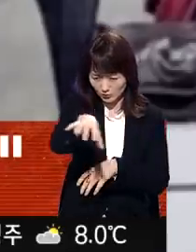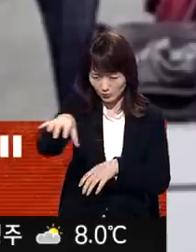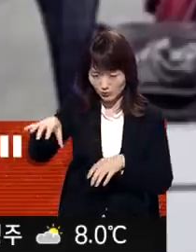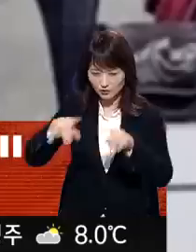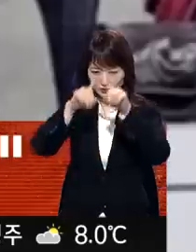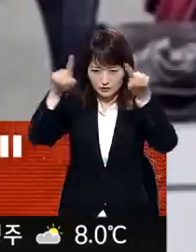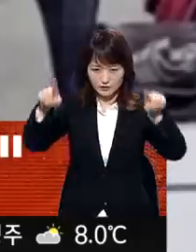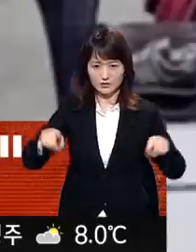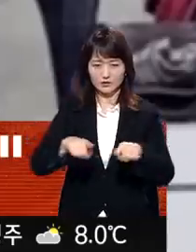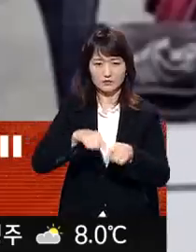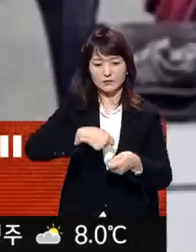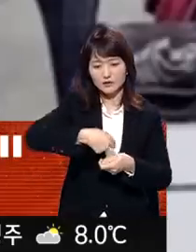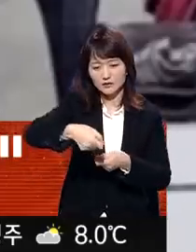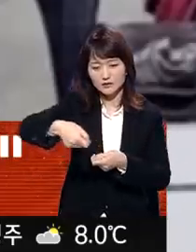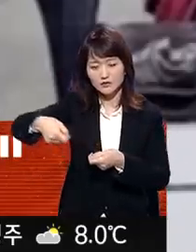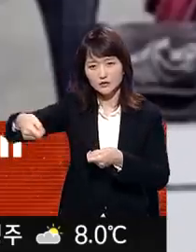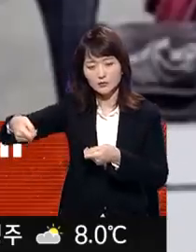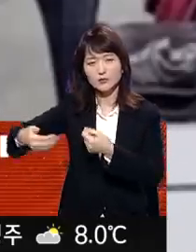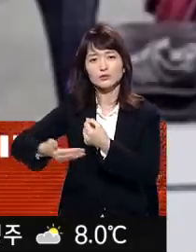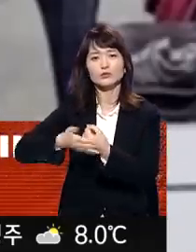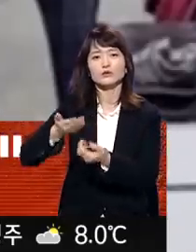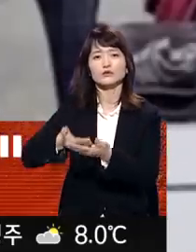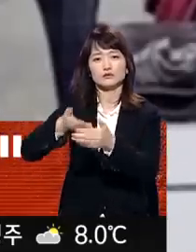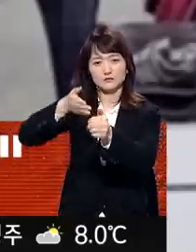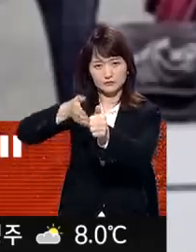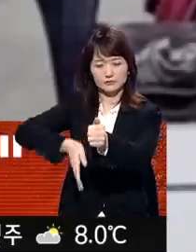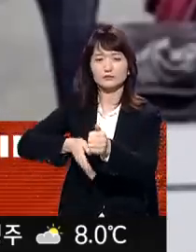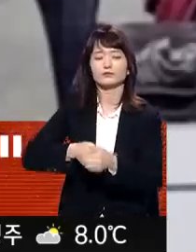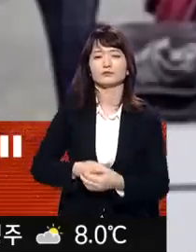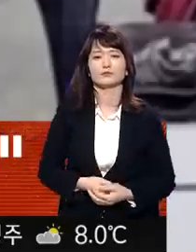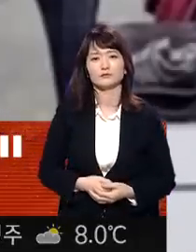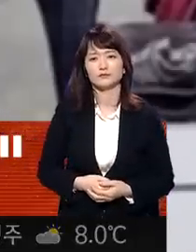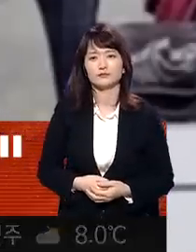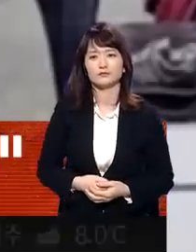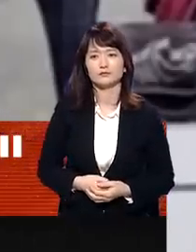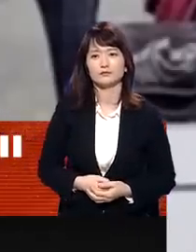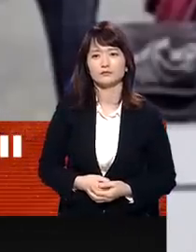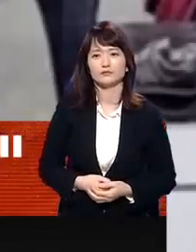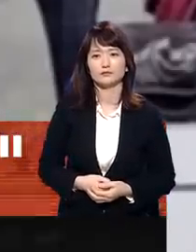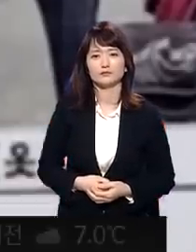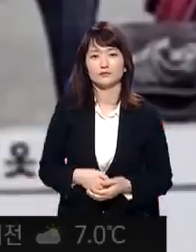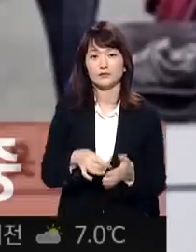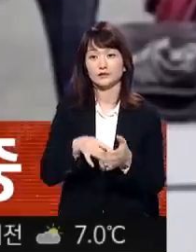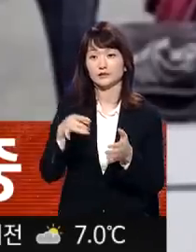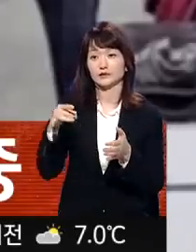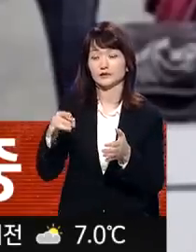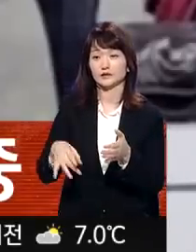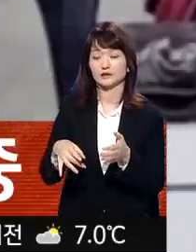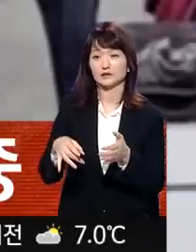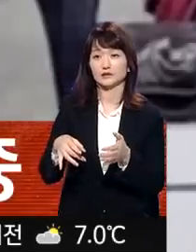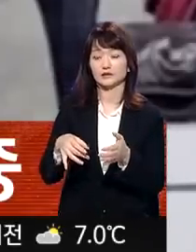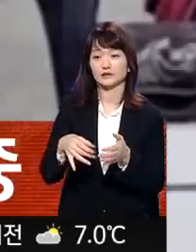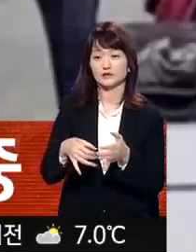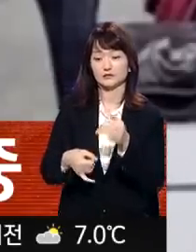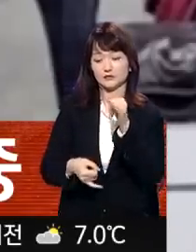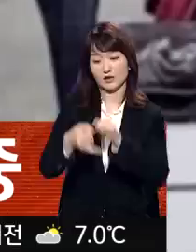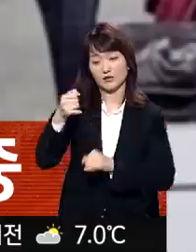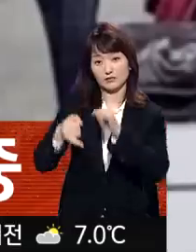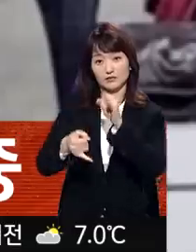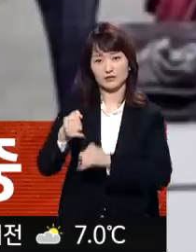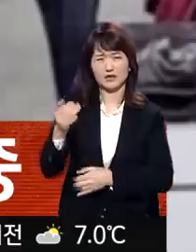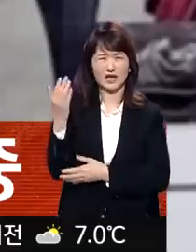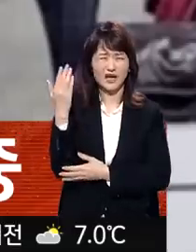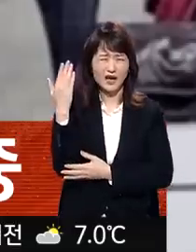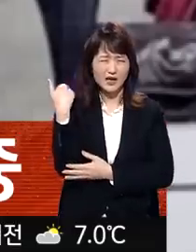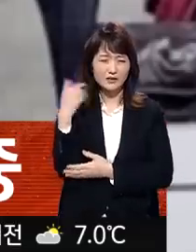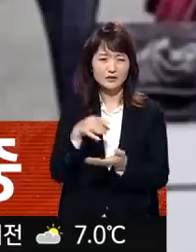배포하고 협조를 요청했다고 합니다. 자, 박 변호사님, 저는 진짜 네. 이 세금 있잖아요. 고액 체납자들. 얼마 전에